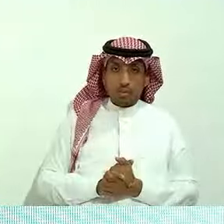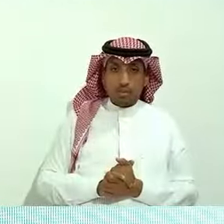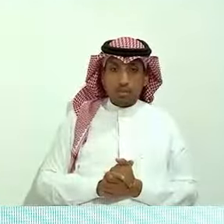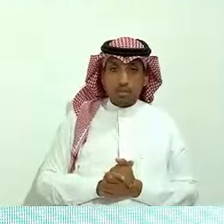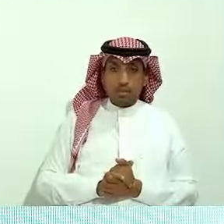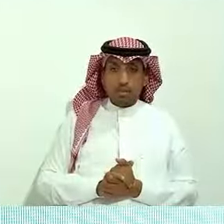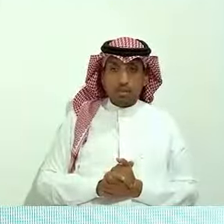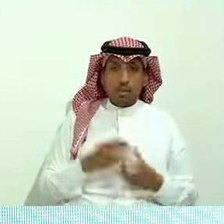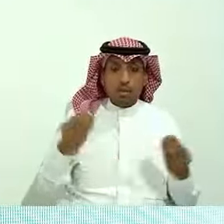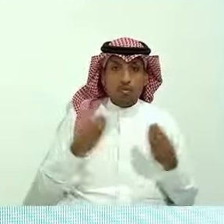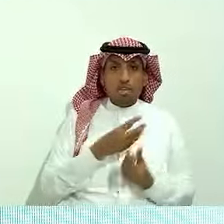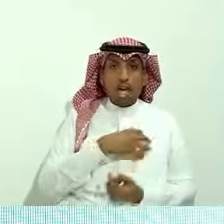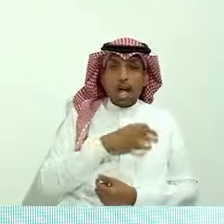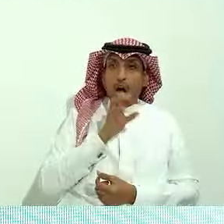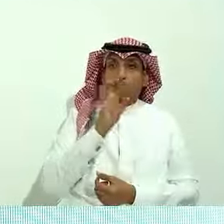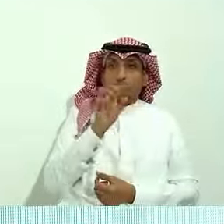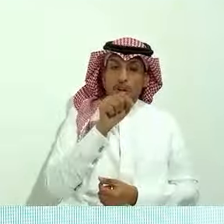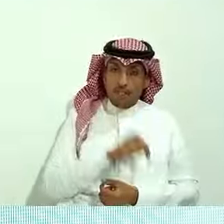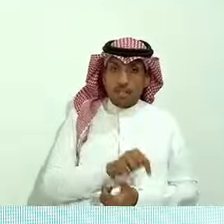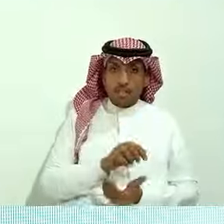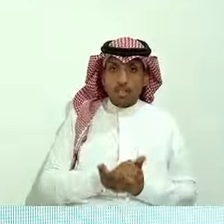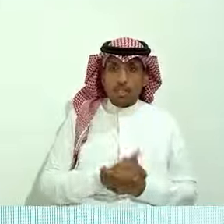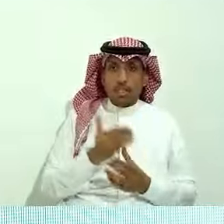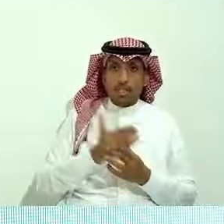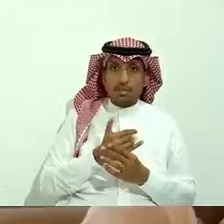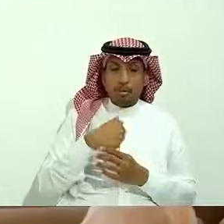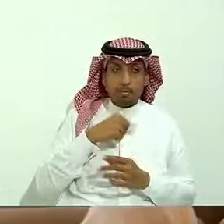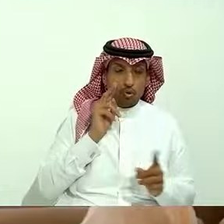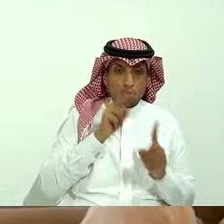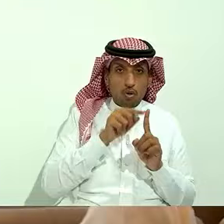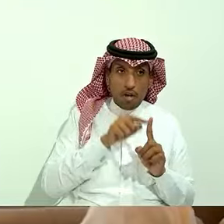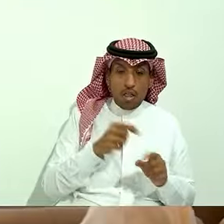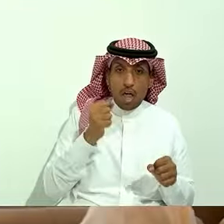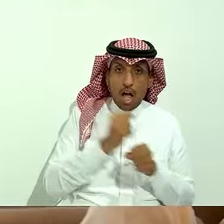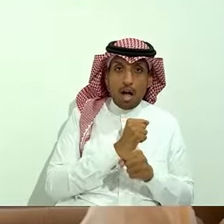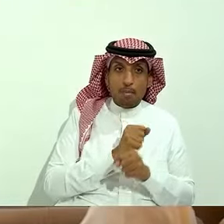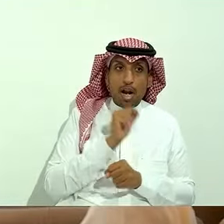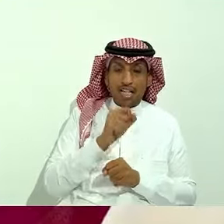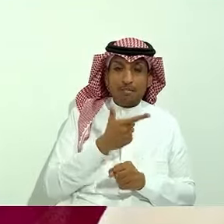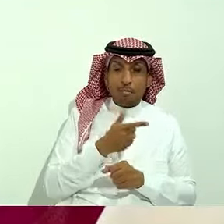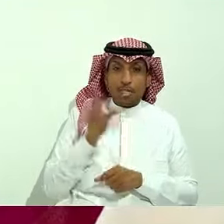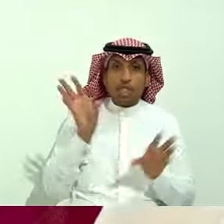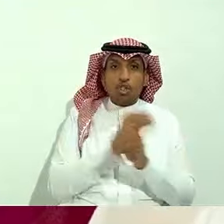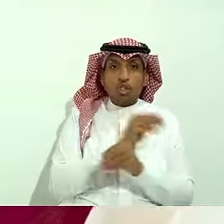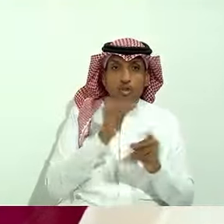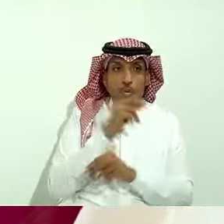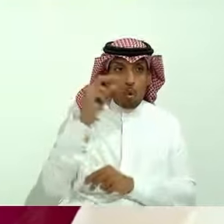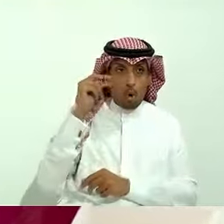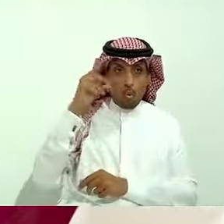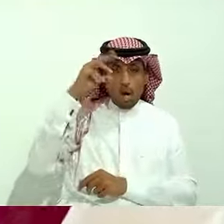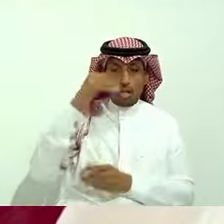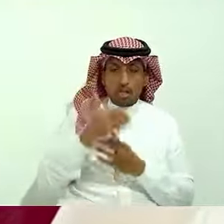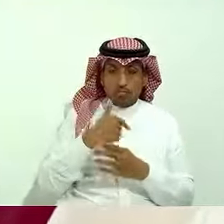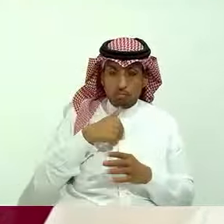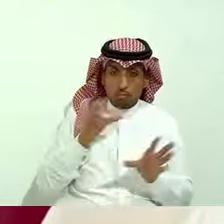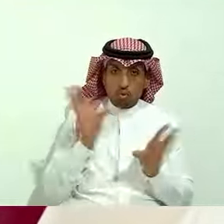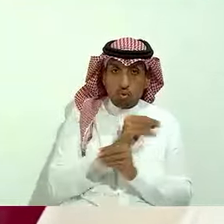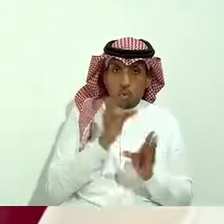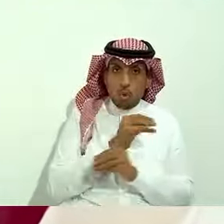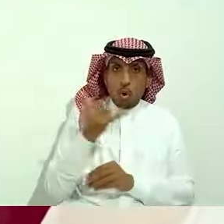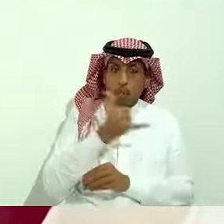هوية أعتقد خص الحين بالفترة الأخيرة، يمكن هالشيء أنا أهتم فيه شخصيا بعد فكرة التسوق الواعي، من الواحد لما يتسوق مهم